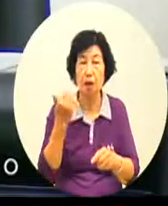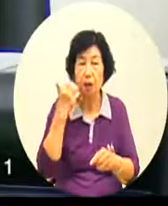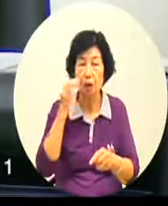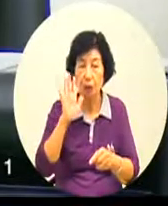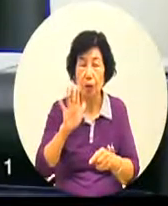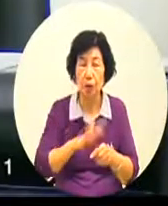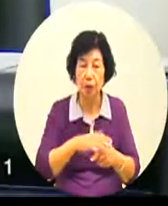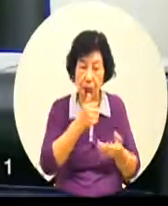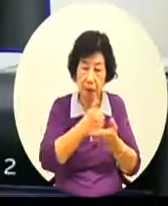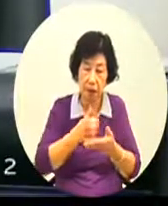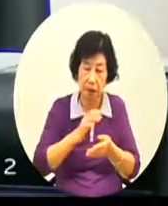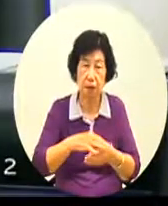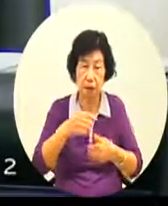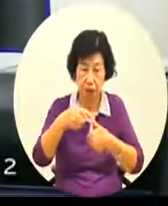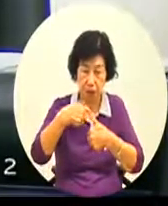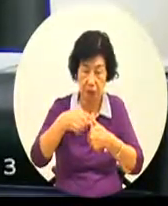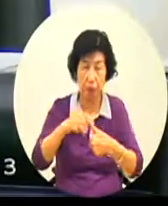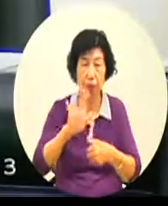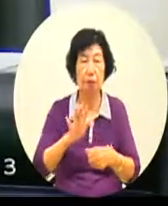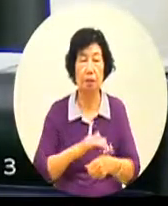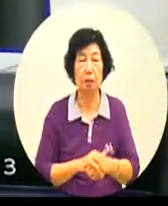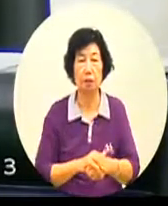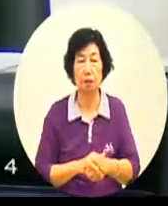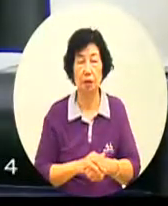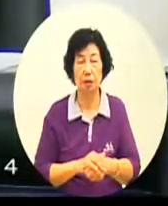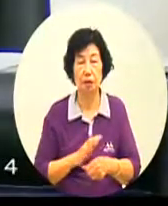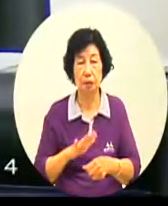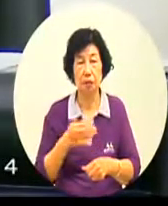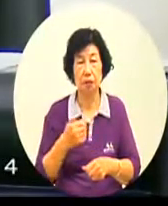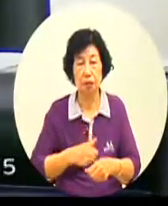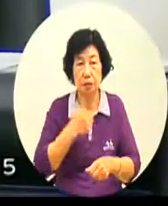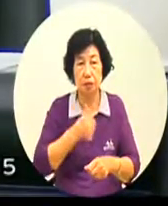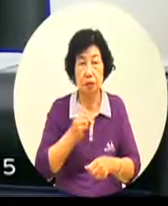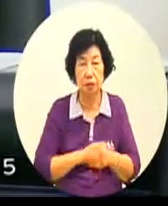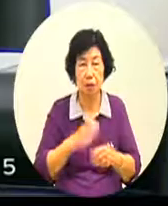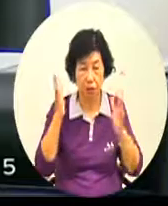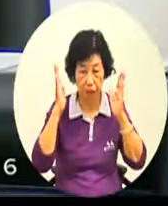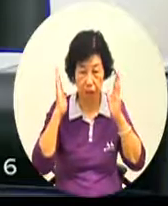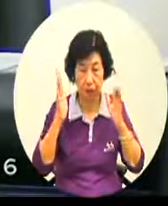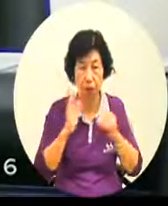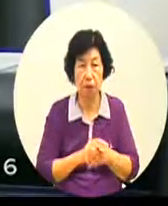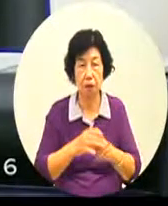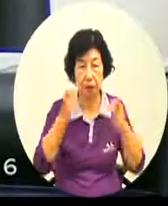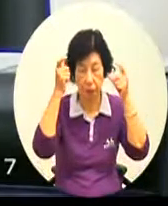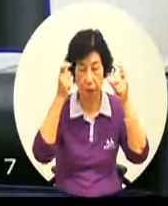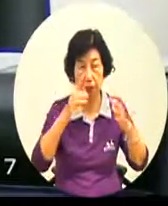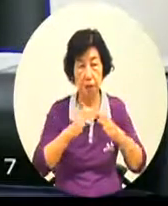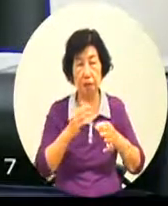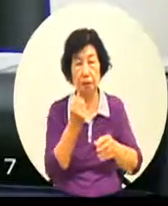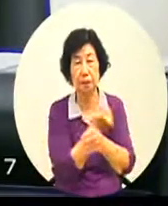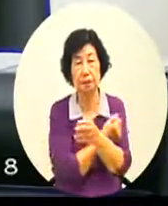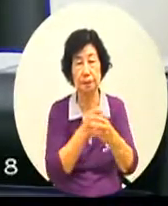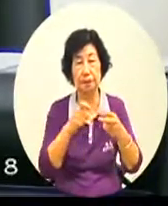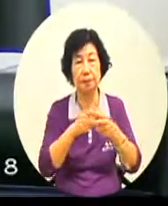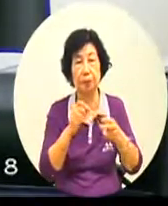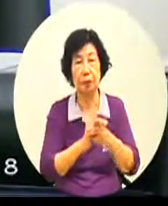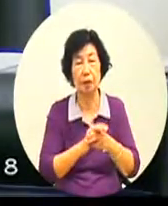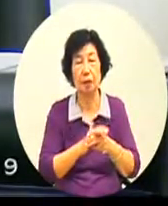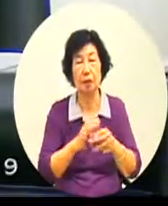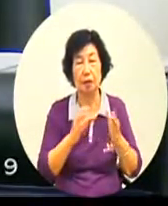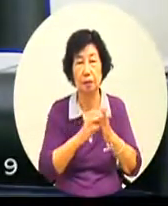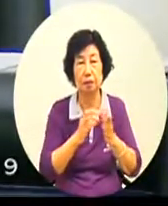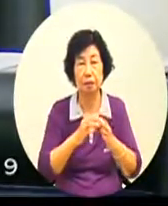那如果是正确的，那我真的很希望说我们劳工局，我们高雄市劳工局也能够在这个事件上